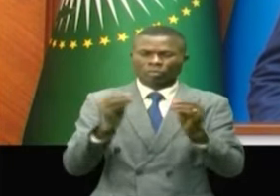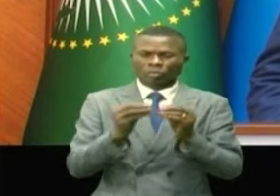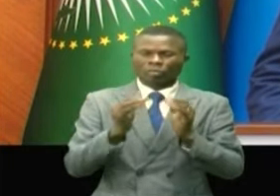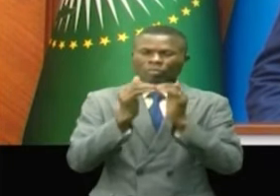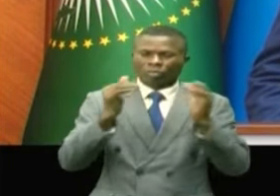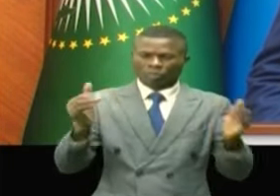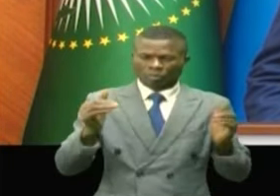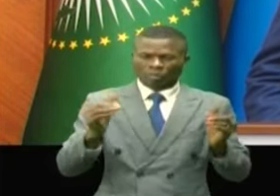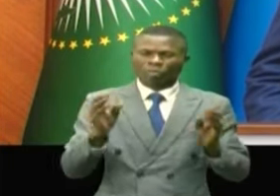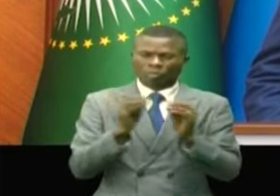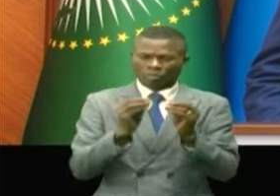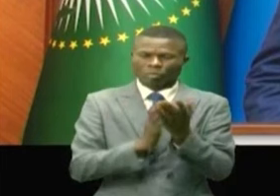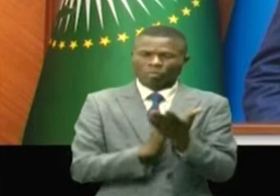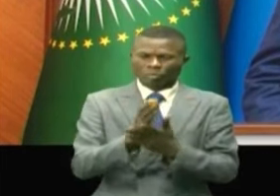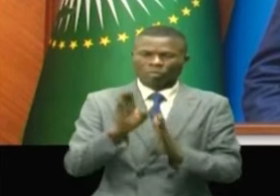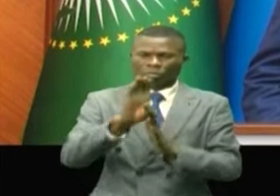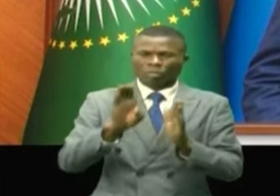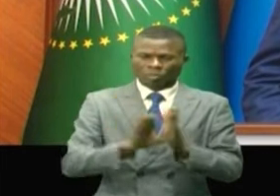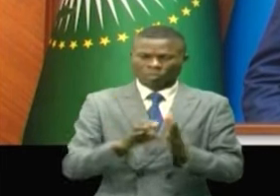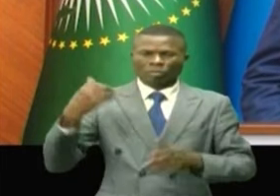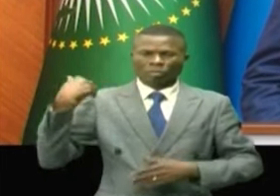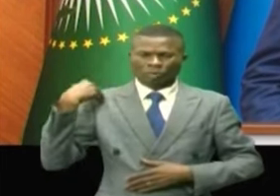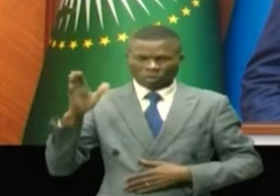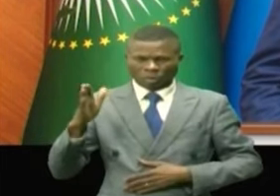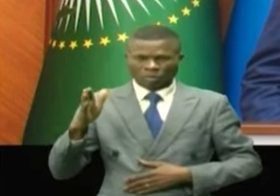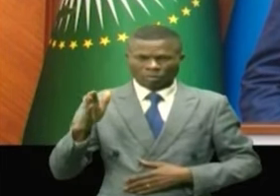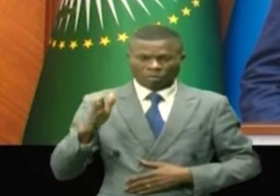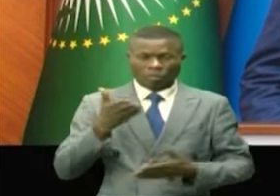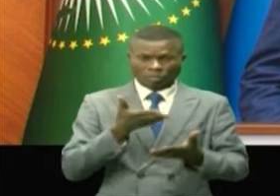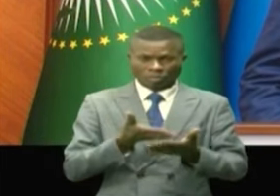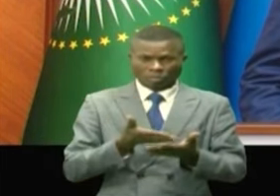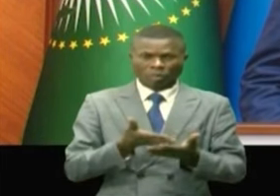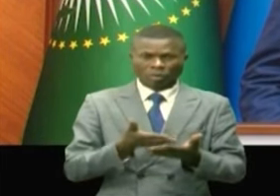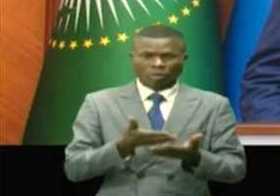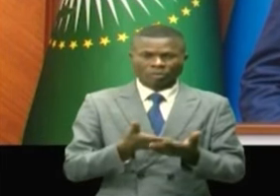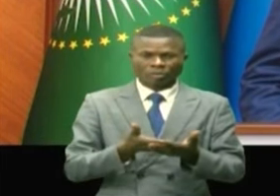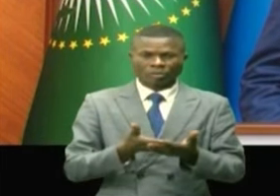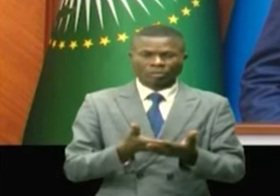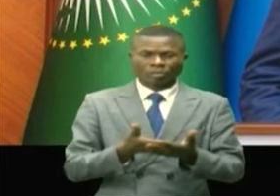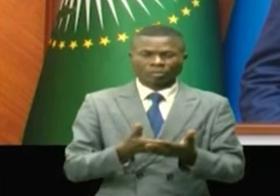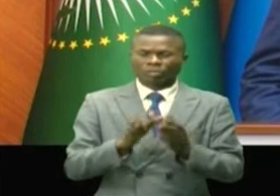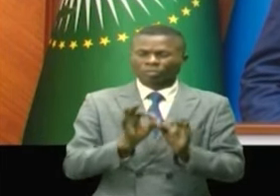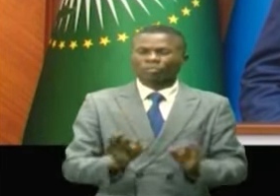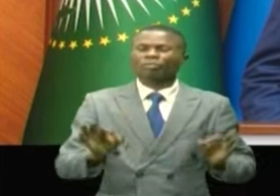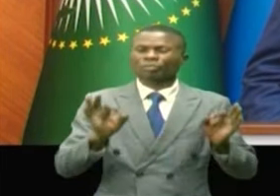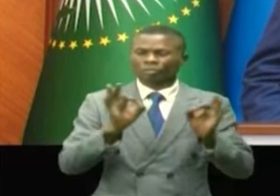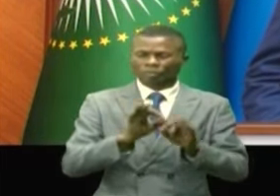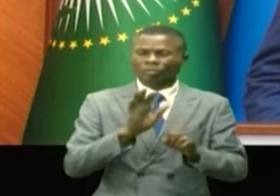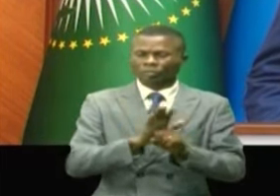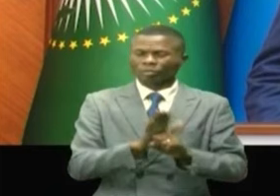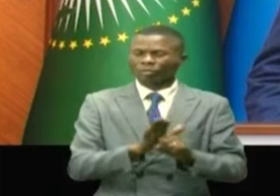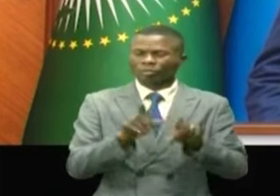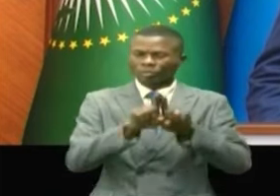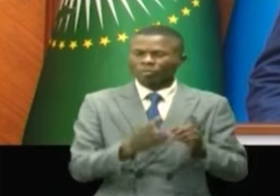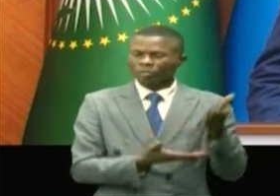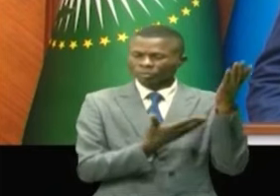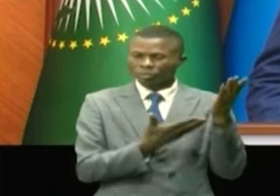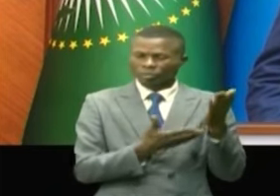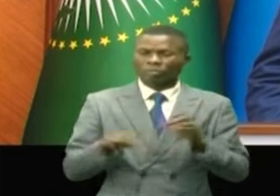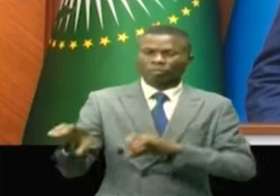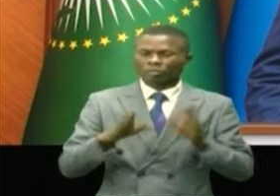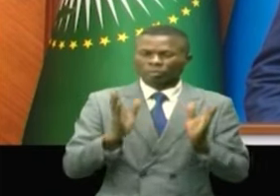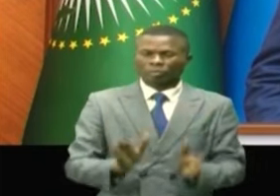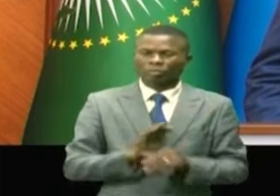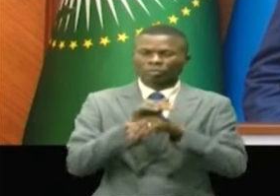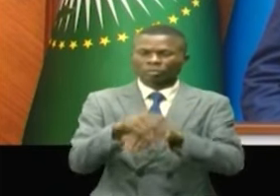strict respect des conditions légales ceci est d'autant plus important que les différents acteurs engagés au